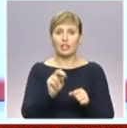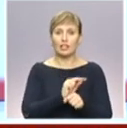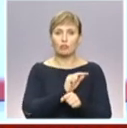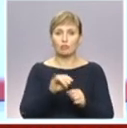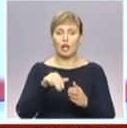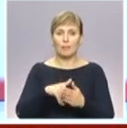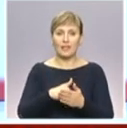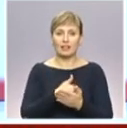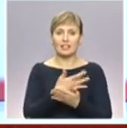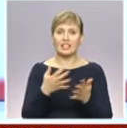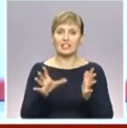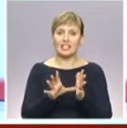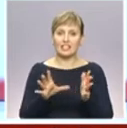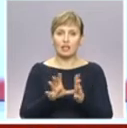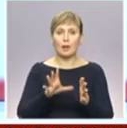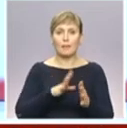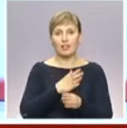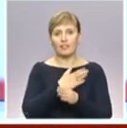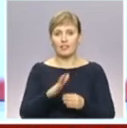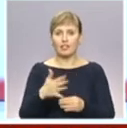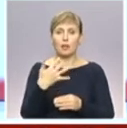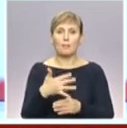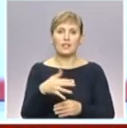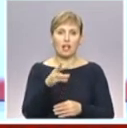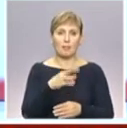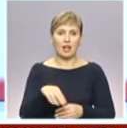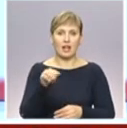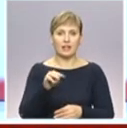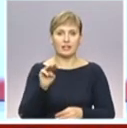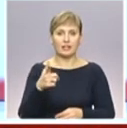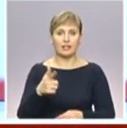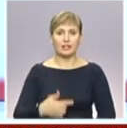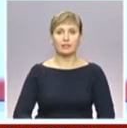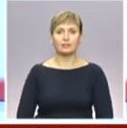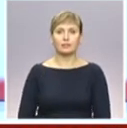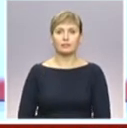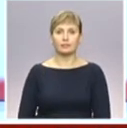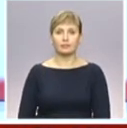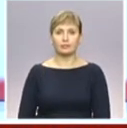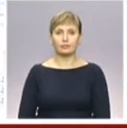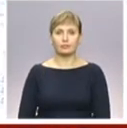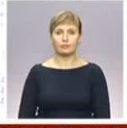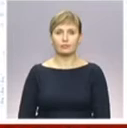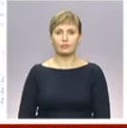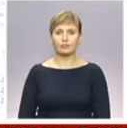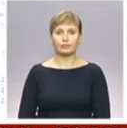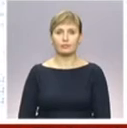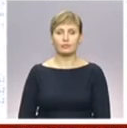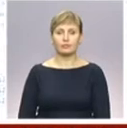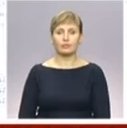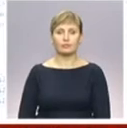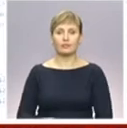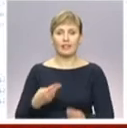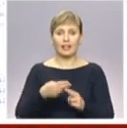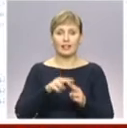на реконструкцию и обновление энергетических активов было выделено 50 миллиардов тенге. Вот этих